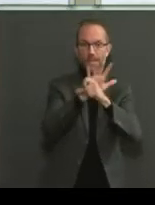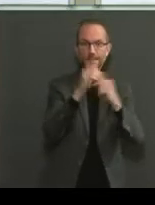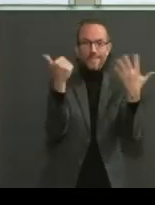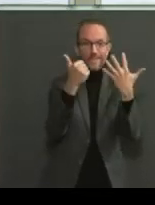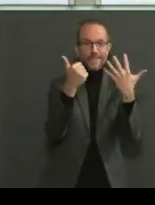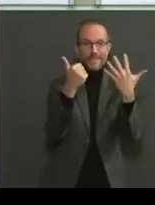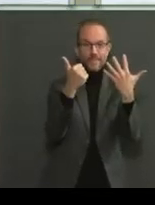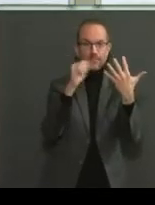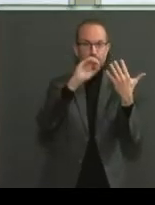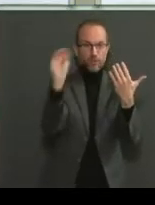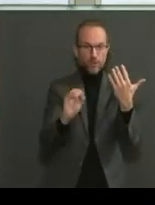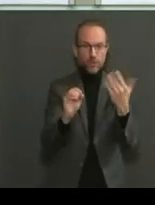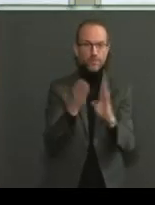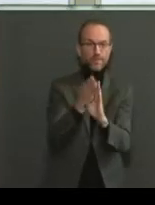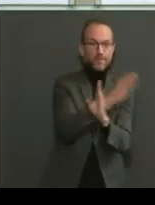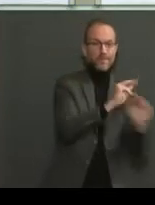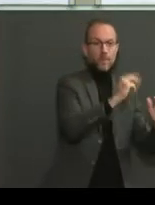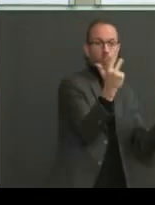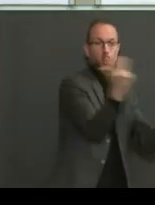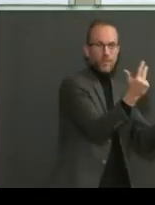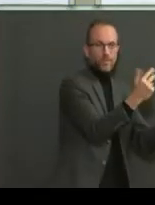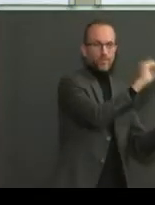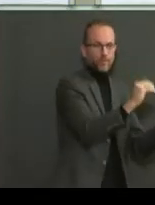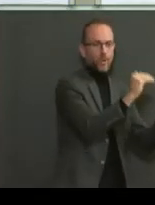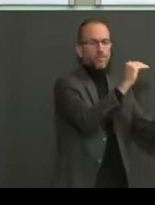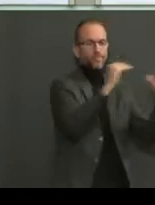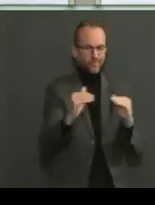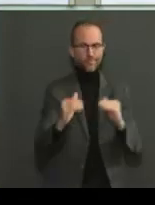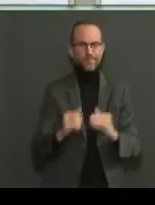6%, contre 8% la semaine dernière.